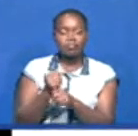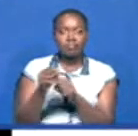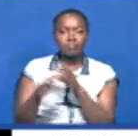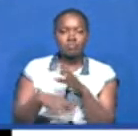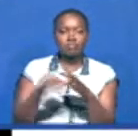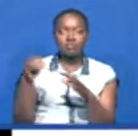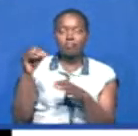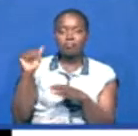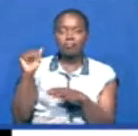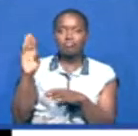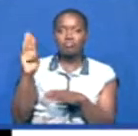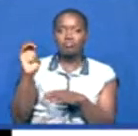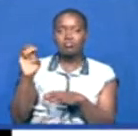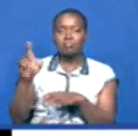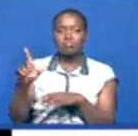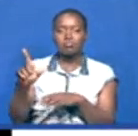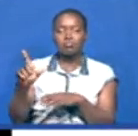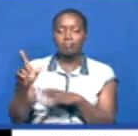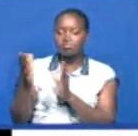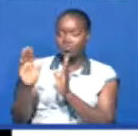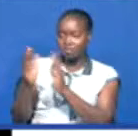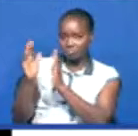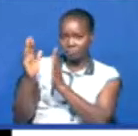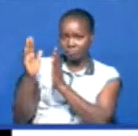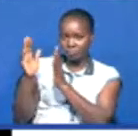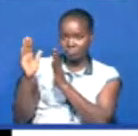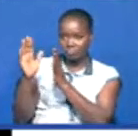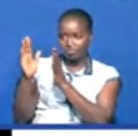hands together for Maruru Commandos.